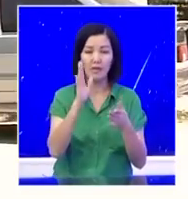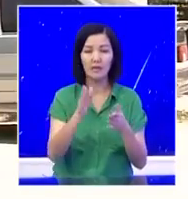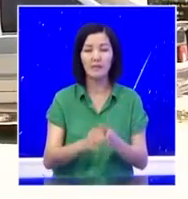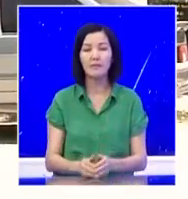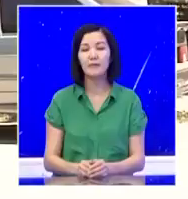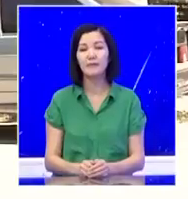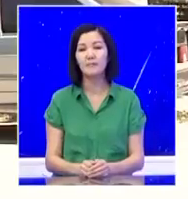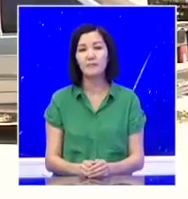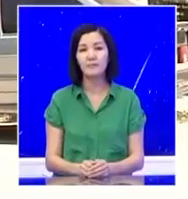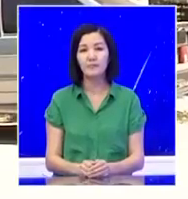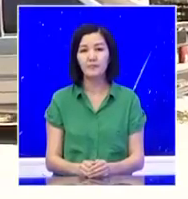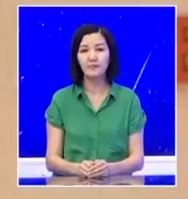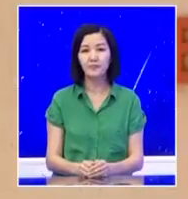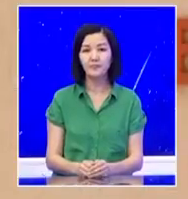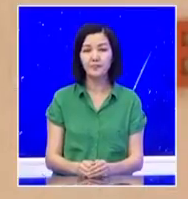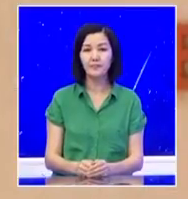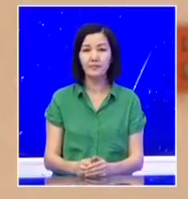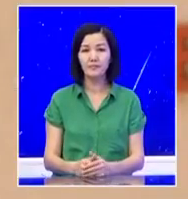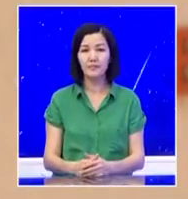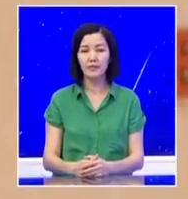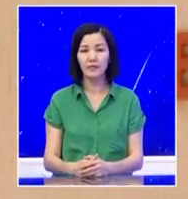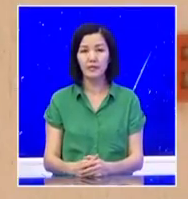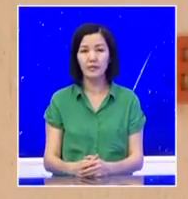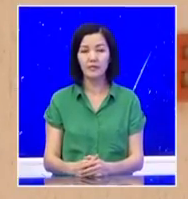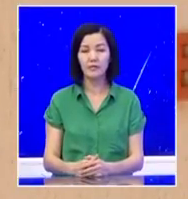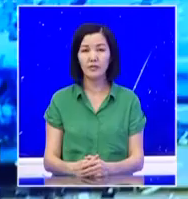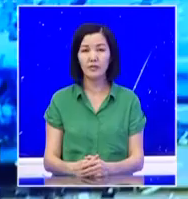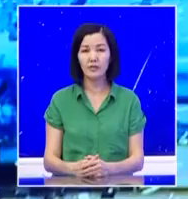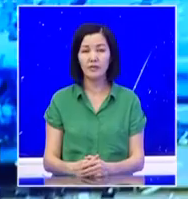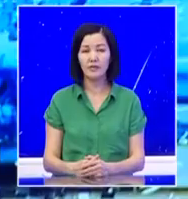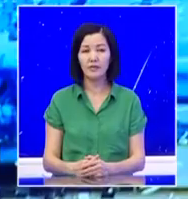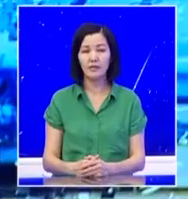Роза Дүйсебаева, Жайық Құрманбаев, Жетісу телеарнасы.